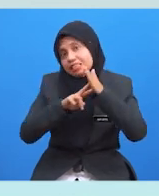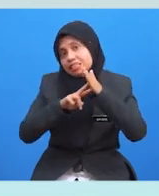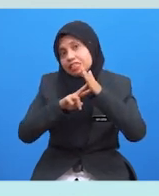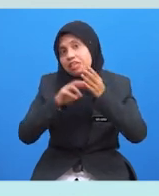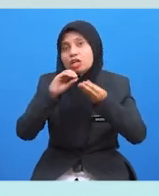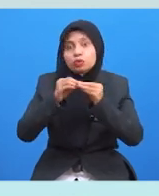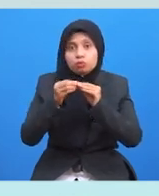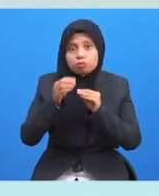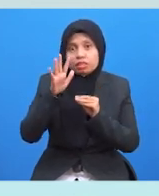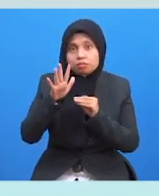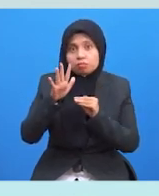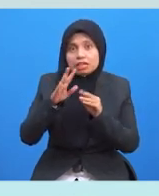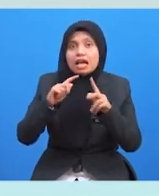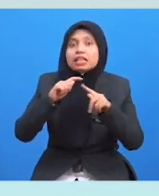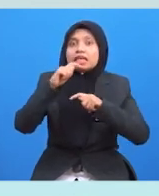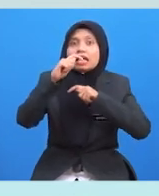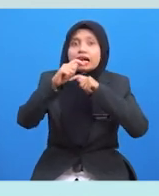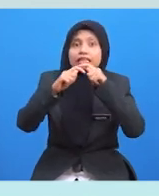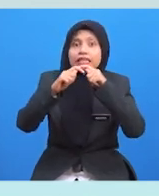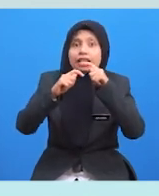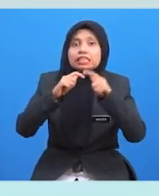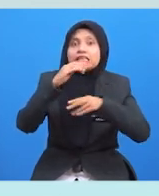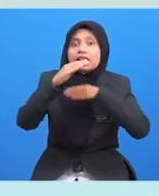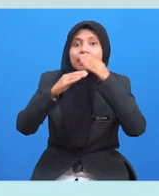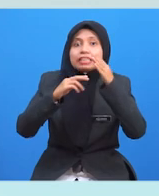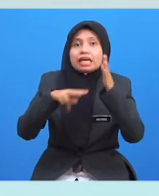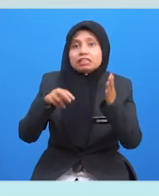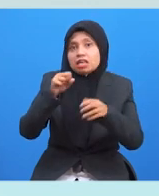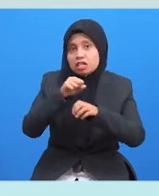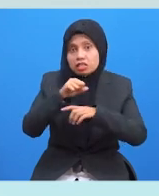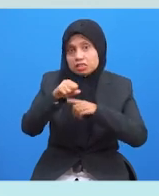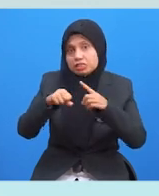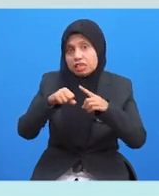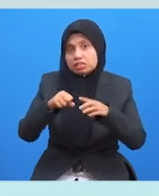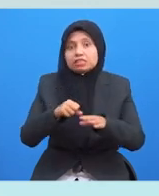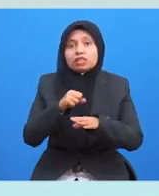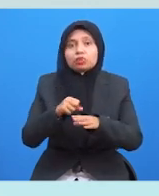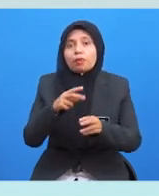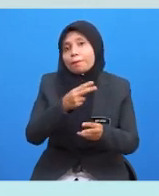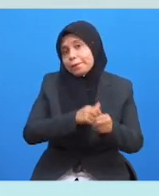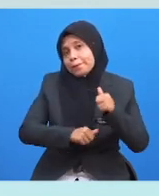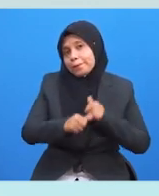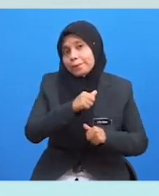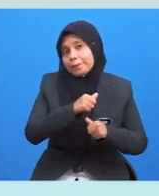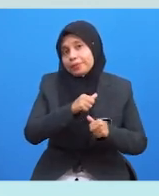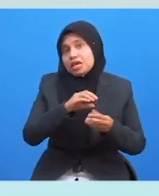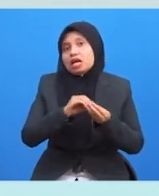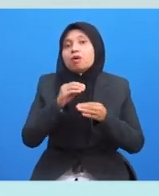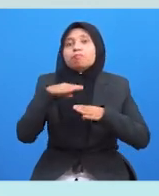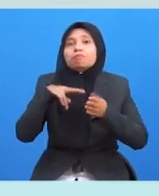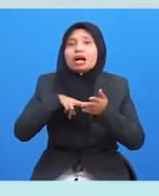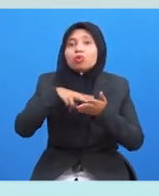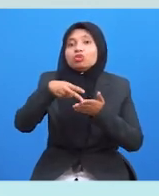Kelima, meningkatkan sektor perniagaan. Keenam, membangunkan